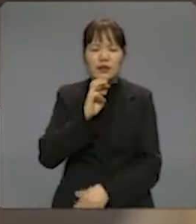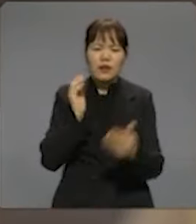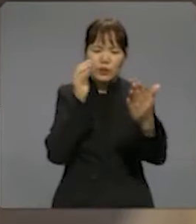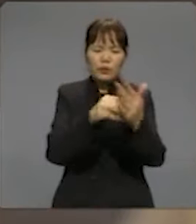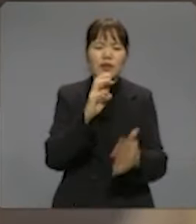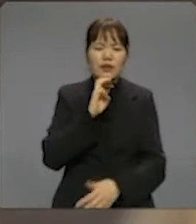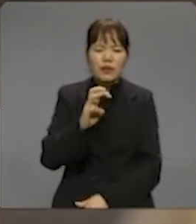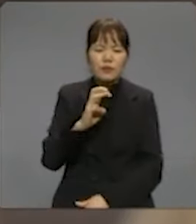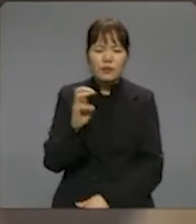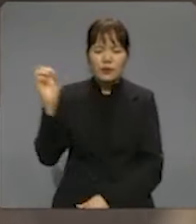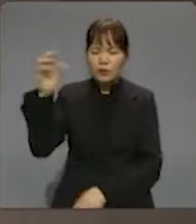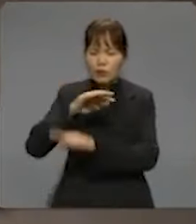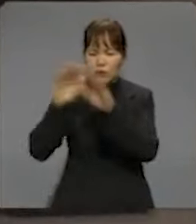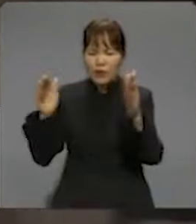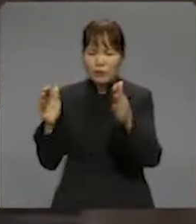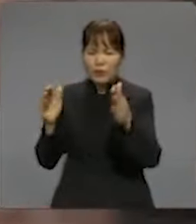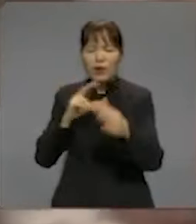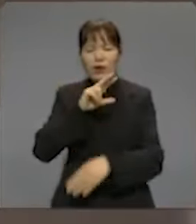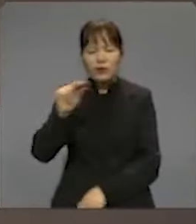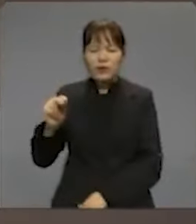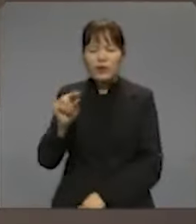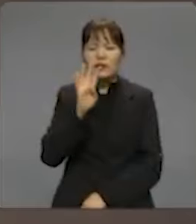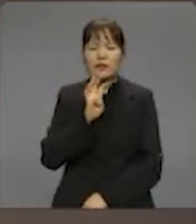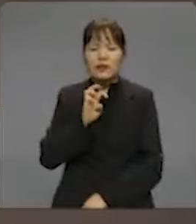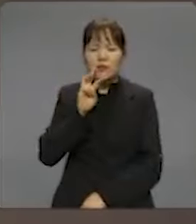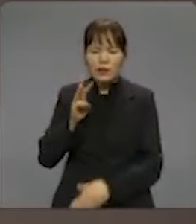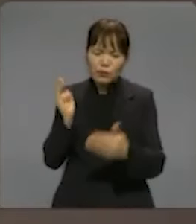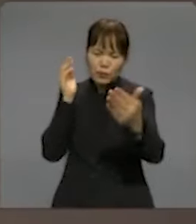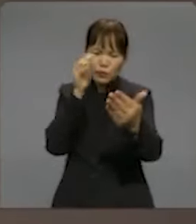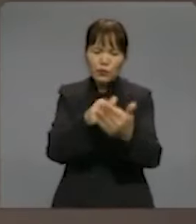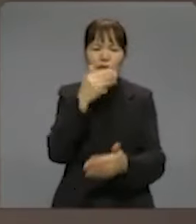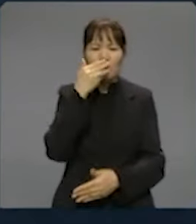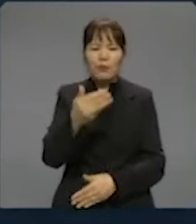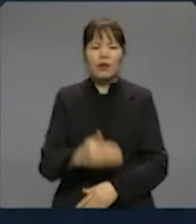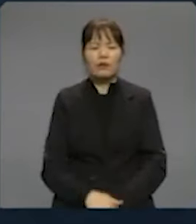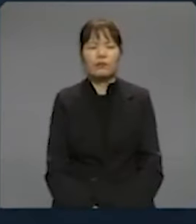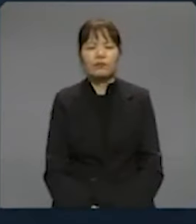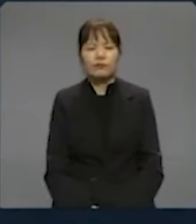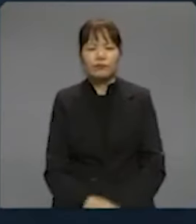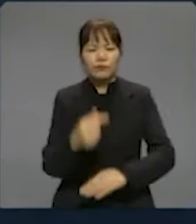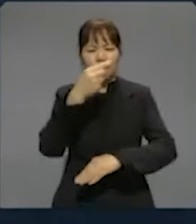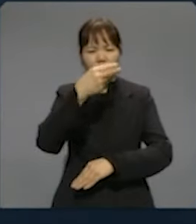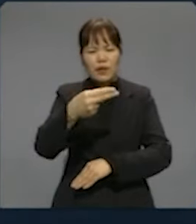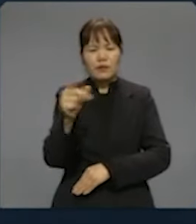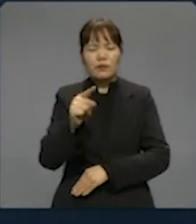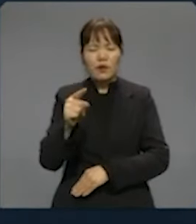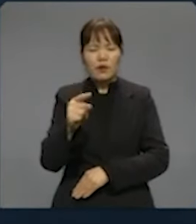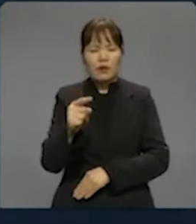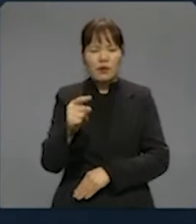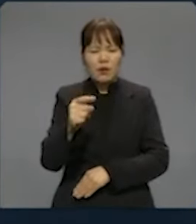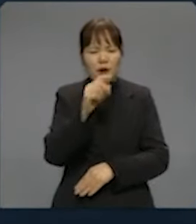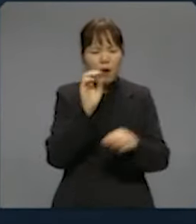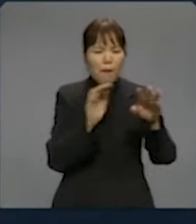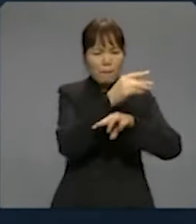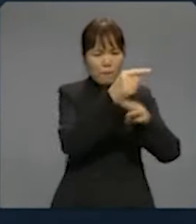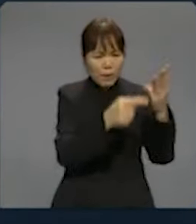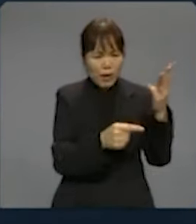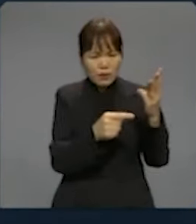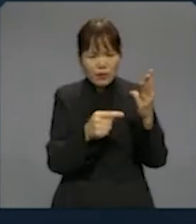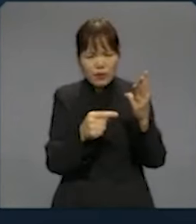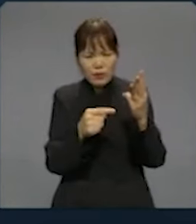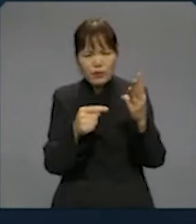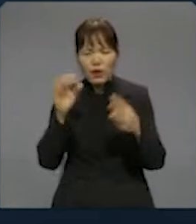KTX 광명역까지 43분 만에 도착할 수 있게 됩니다. H노선은 경기 서북부 파주에서